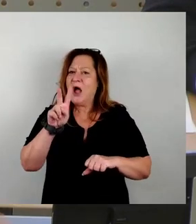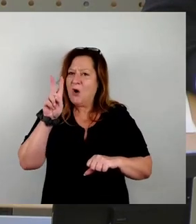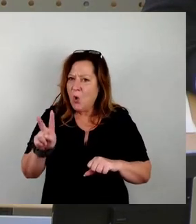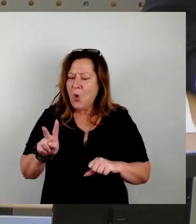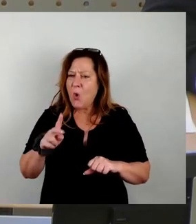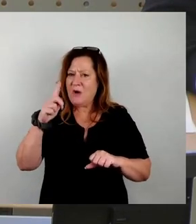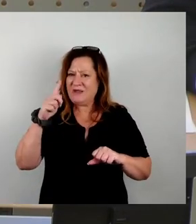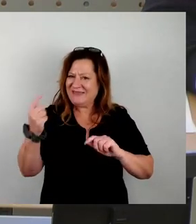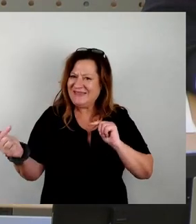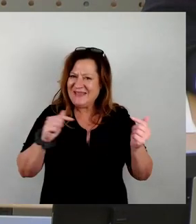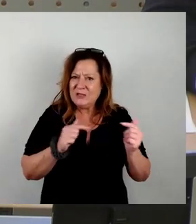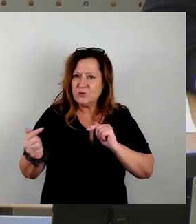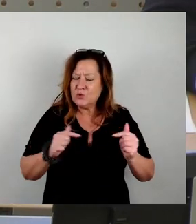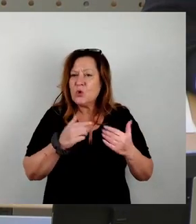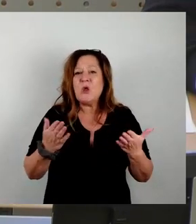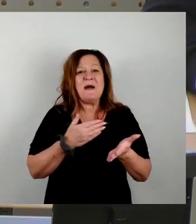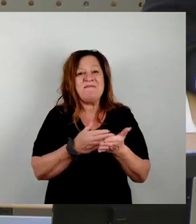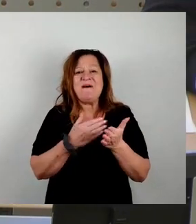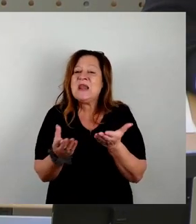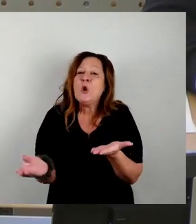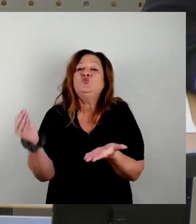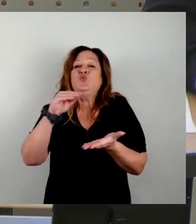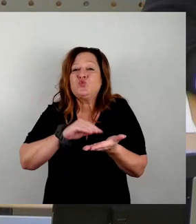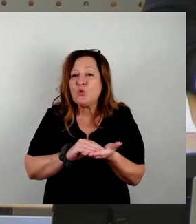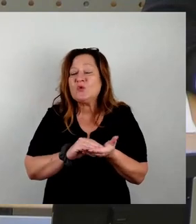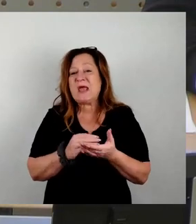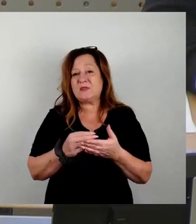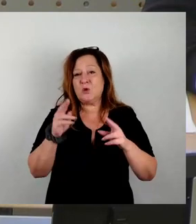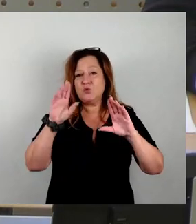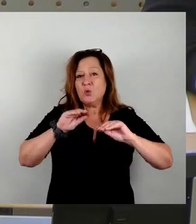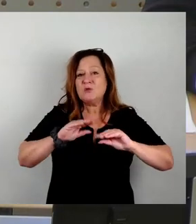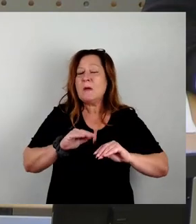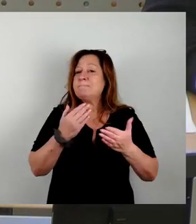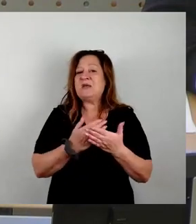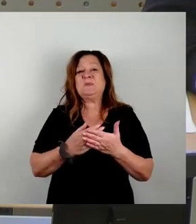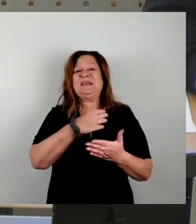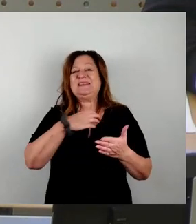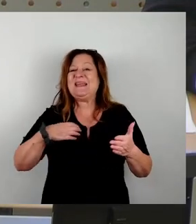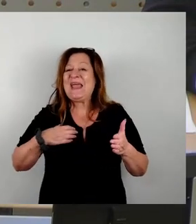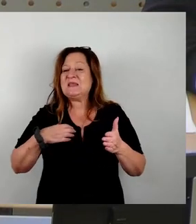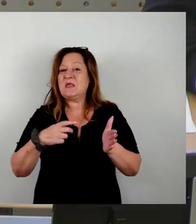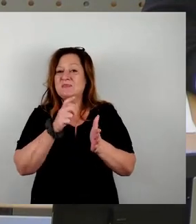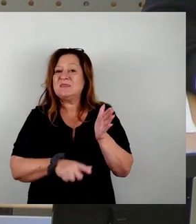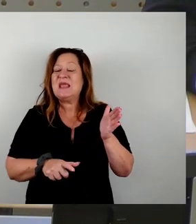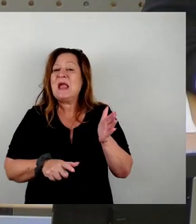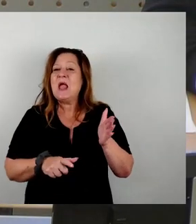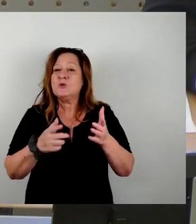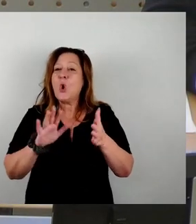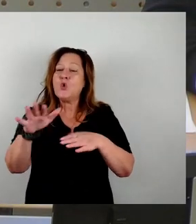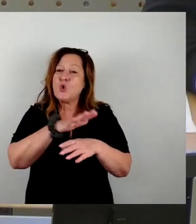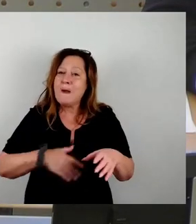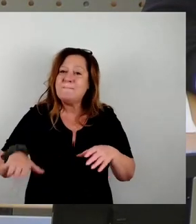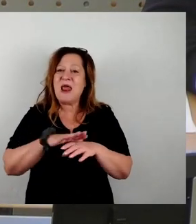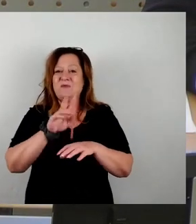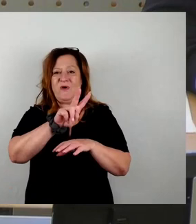weitere Zusatznutzen, zum Beispiel eben die Frage, kann ich mit einem Dresdner Ticket am Wochenende im kompletten Verbund fahren, wenn ich zum Beispiel mit meiner